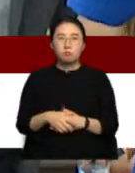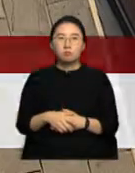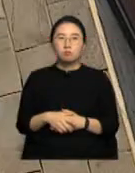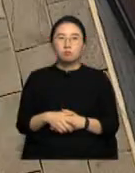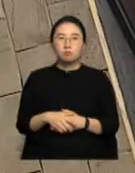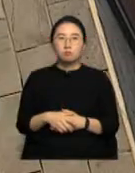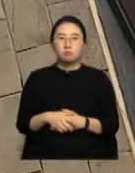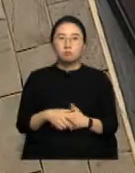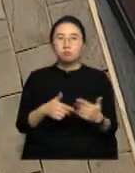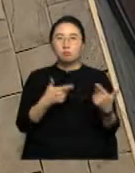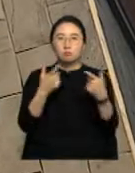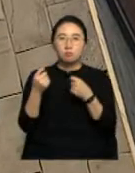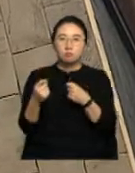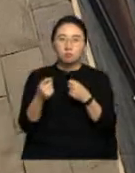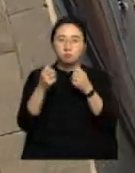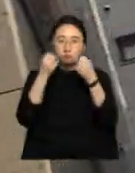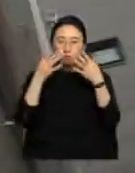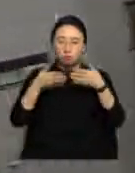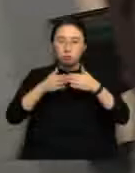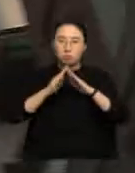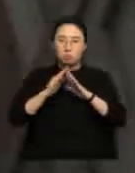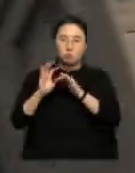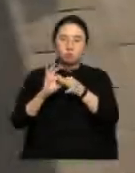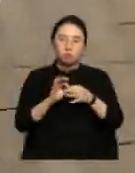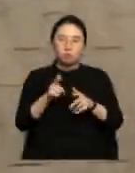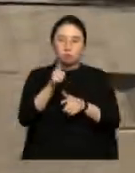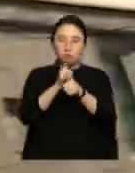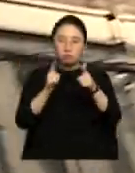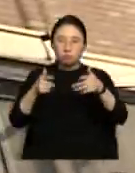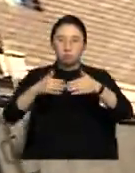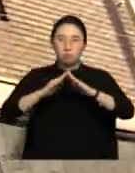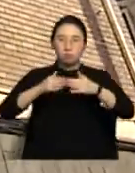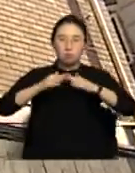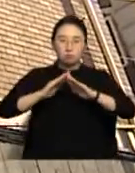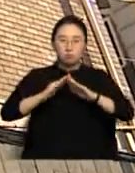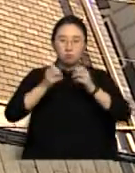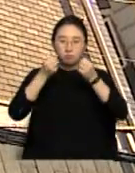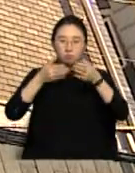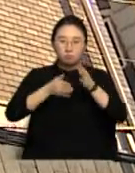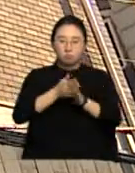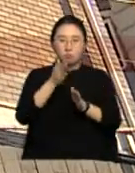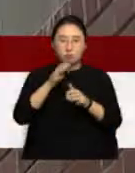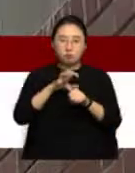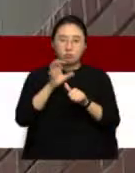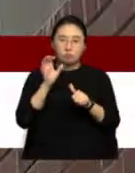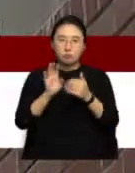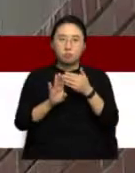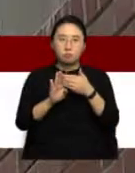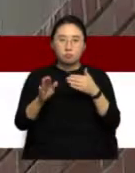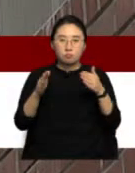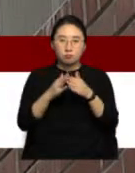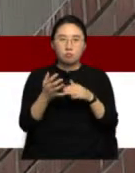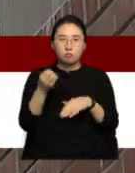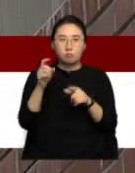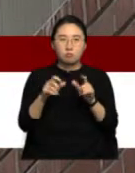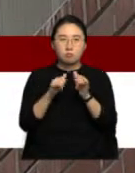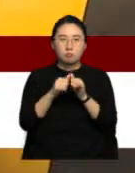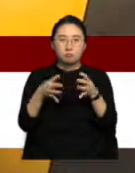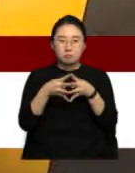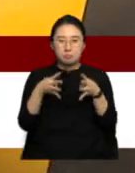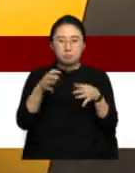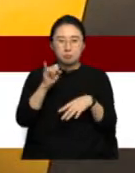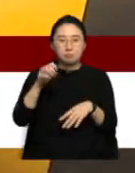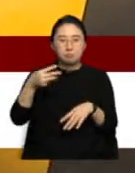가야지. 이런 가운데 신축 빌라들만 우후죽순 늘어나고 있습니다. 뉴타운에서 해제된 이후 집을 가진 주민들이 빌라